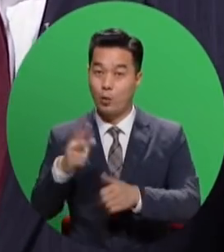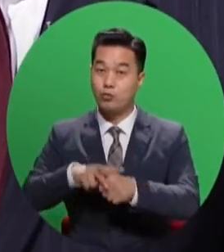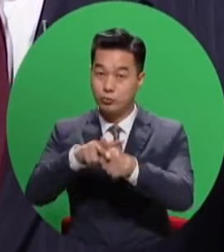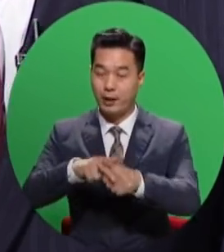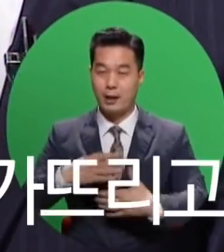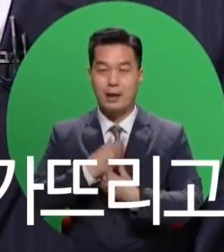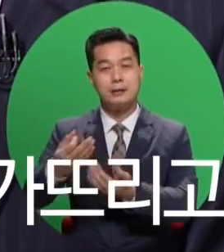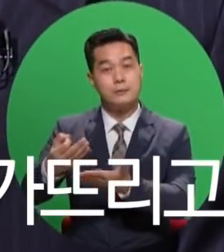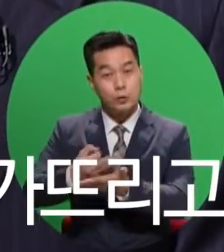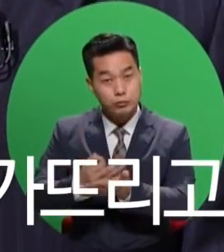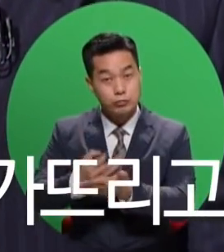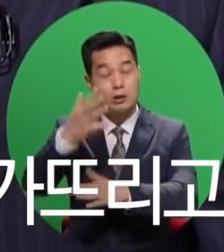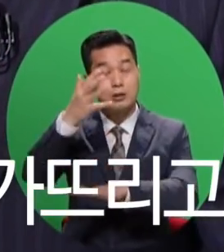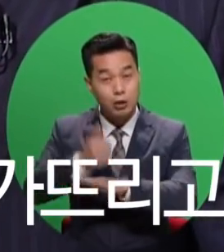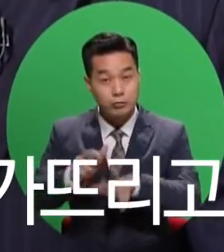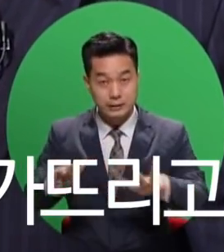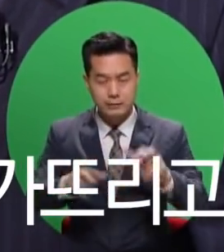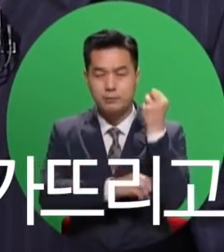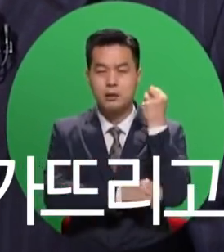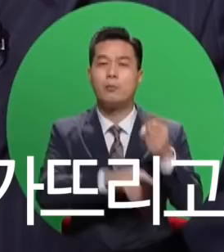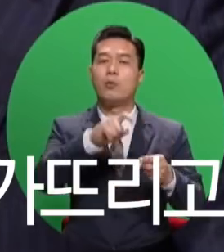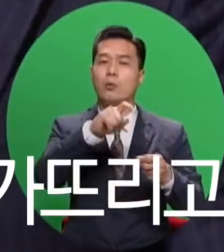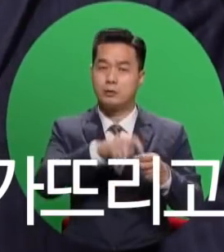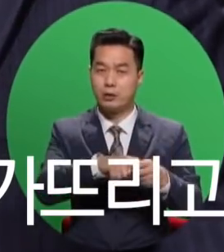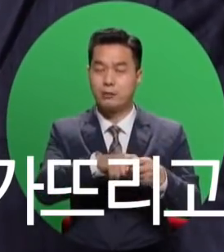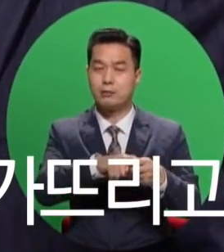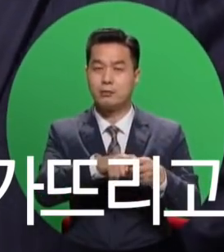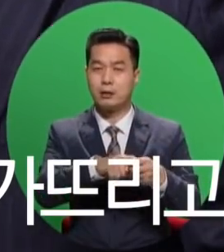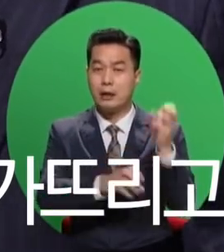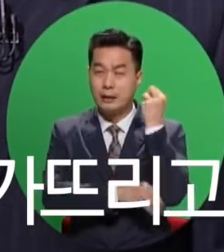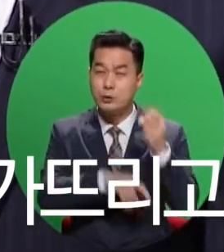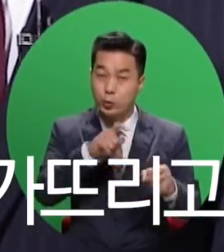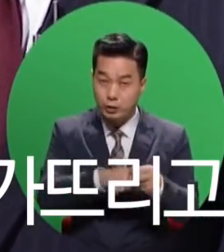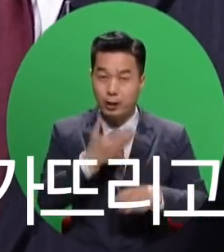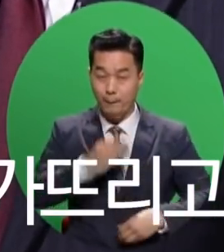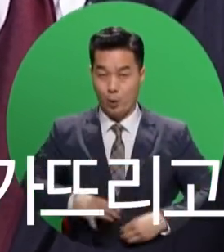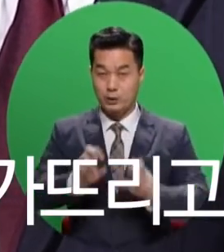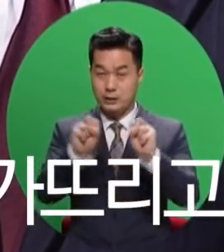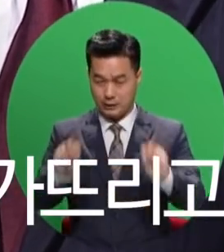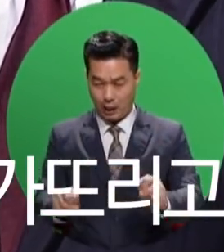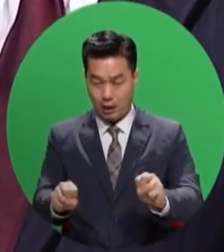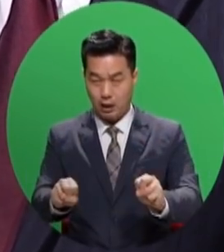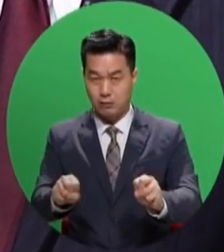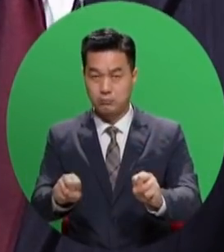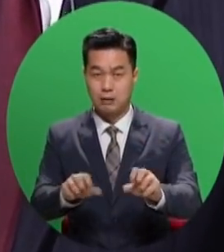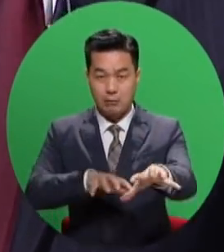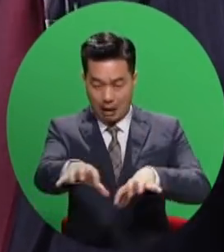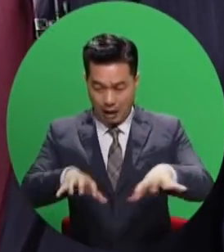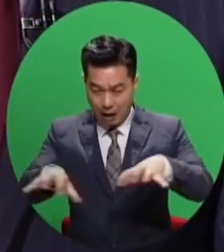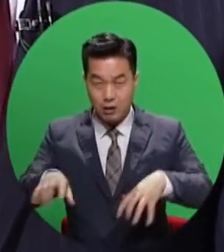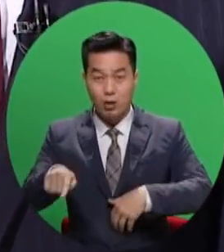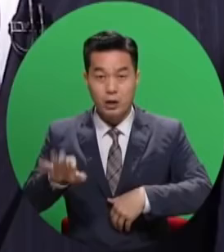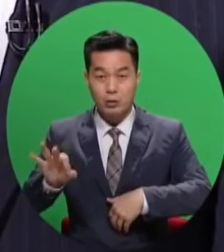소독은 결국은 지금 기본적인 그 기초적인 복지 시스템을 망가뜨리고 거기에